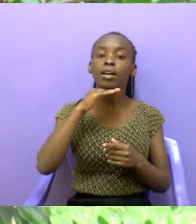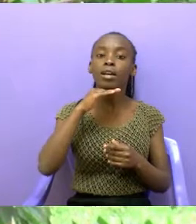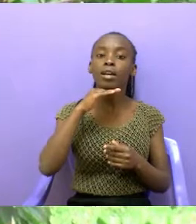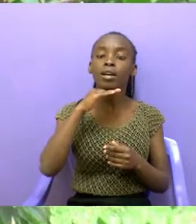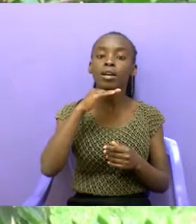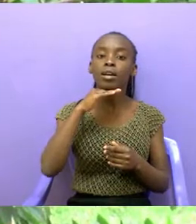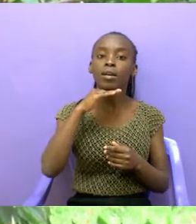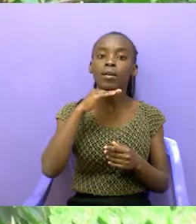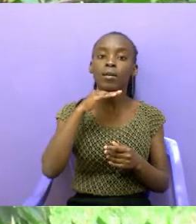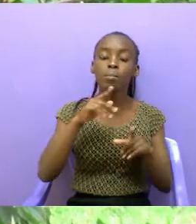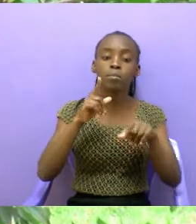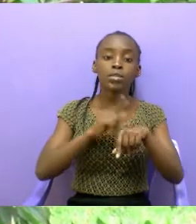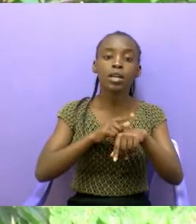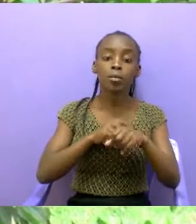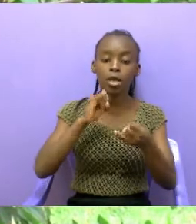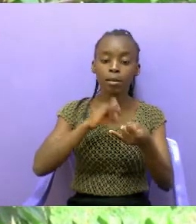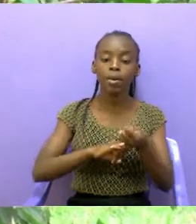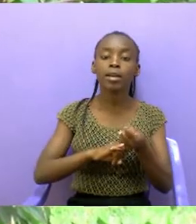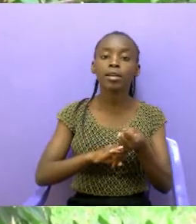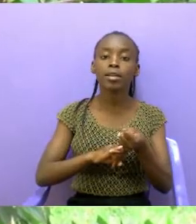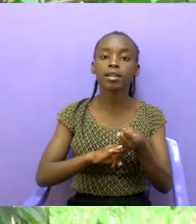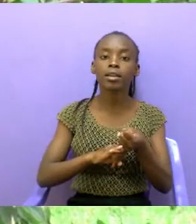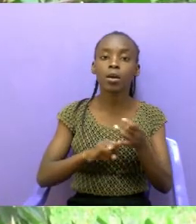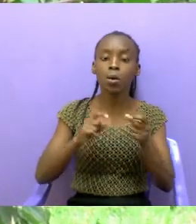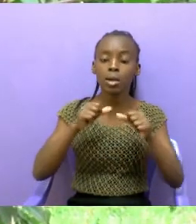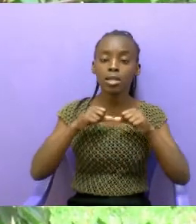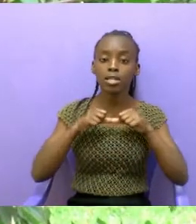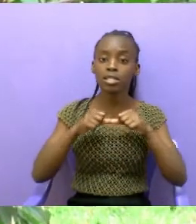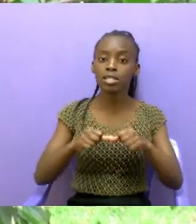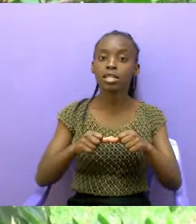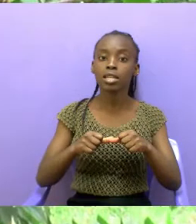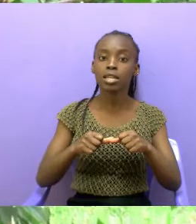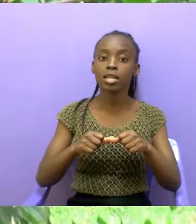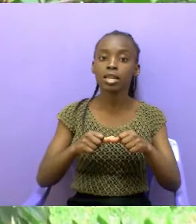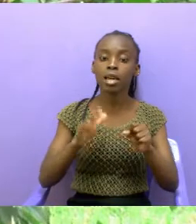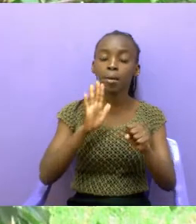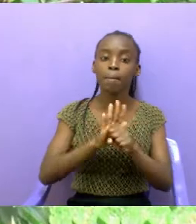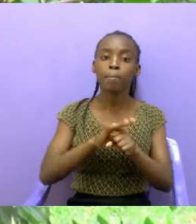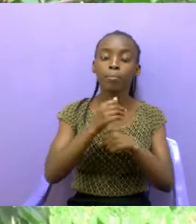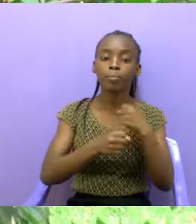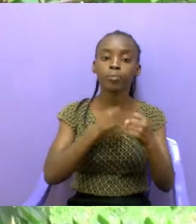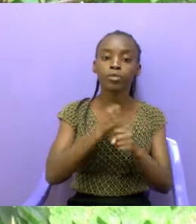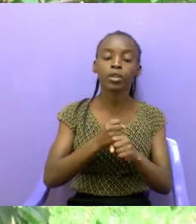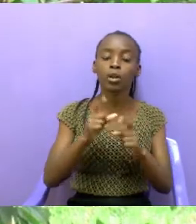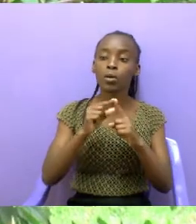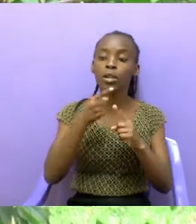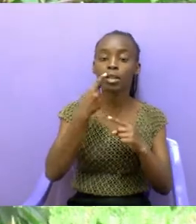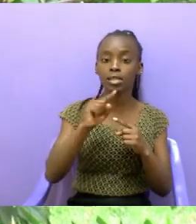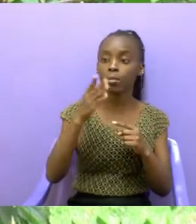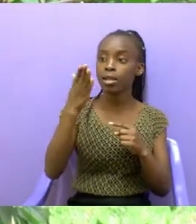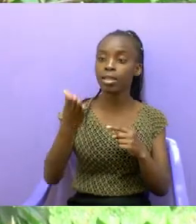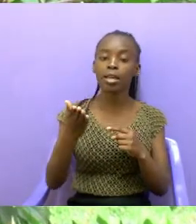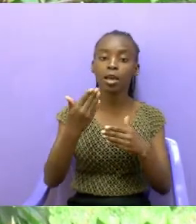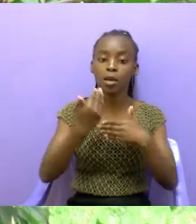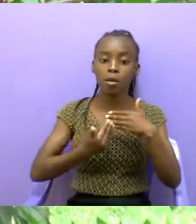wanawake miaka. Si mwaka moja, si miaka mbili. Maandiko inasema kule walipokaa walikaa miaka 10, 10